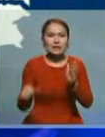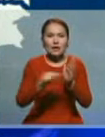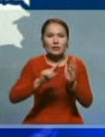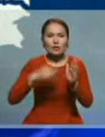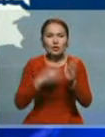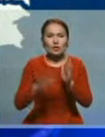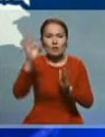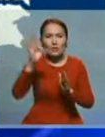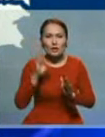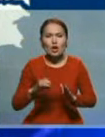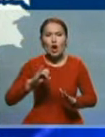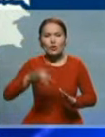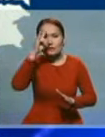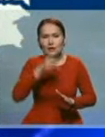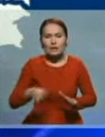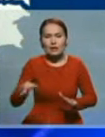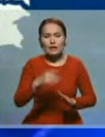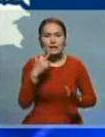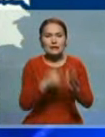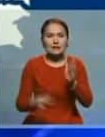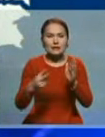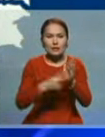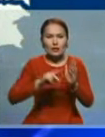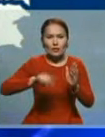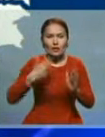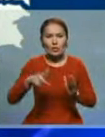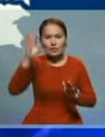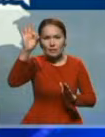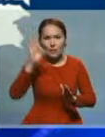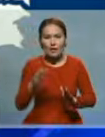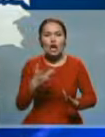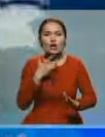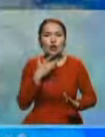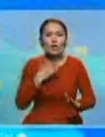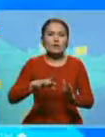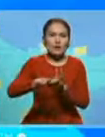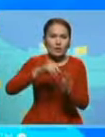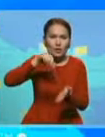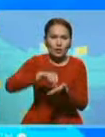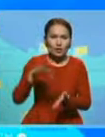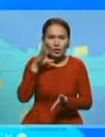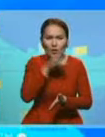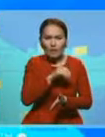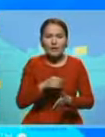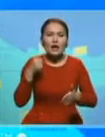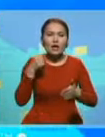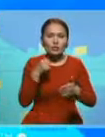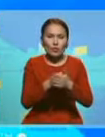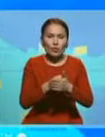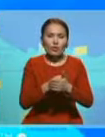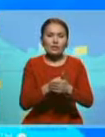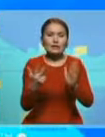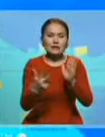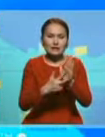жасаған. Оңтүстік Қазақстанда тұрғындардың 87,30% дауыс берген. Естеріңізге сала кетейік, дауыс беру сағат 20:00-ге